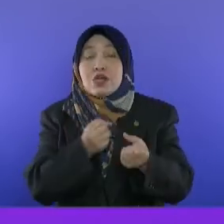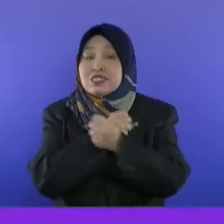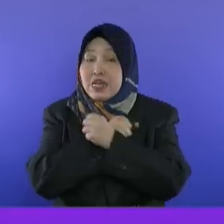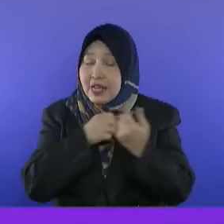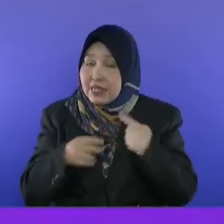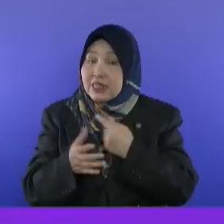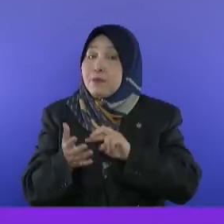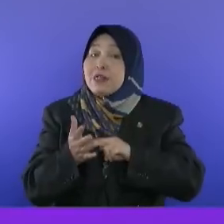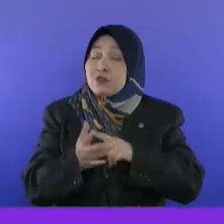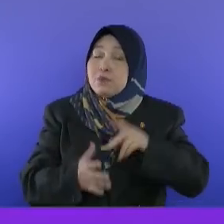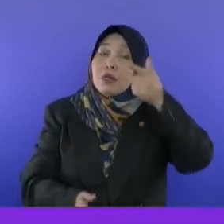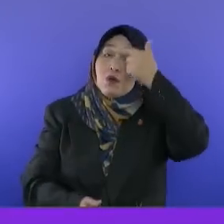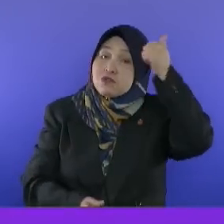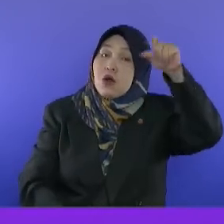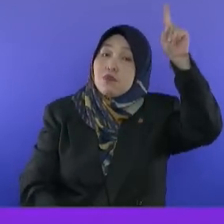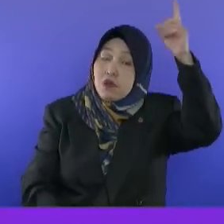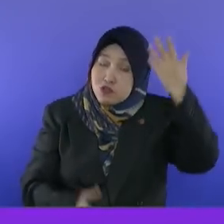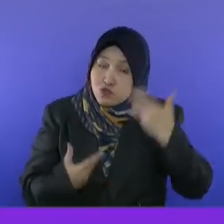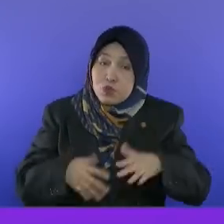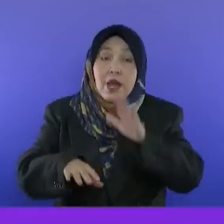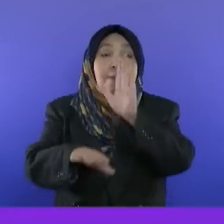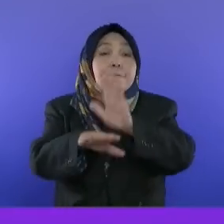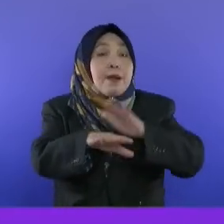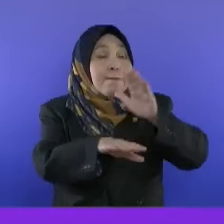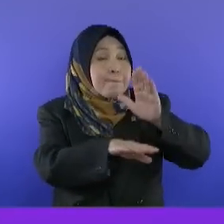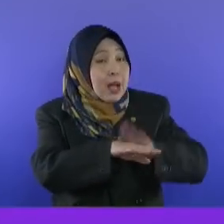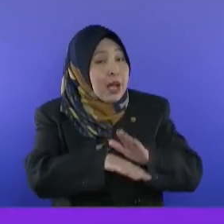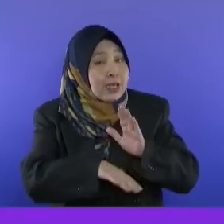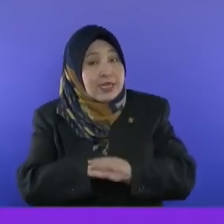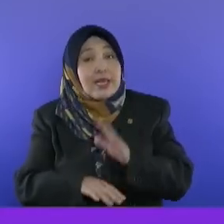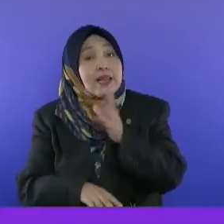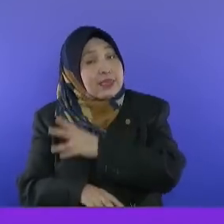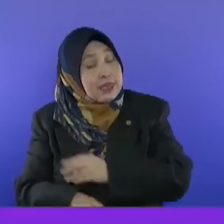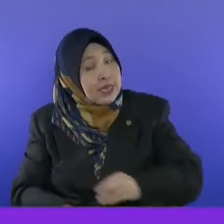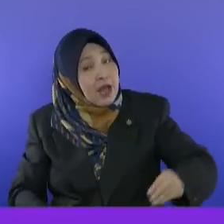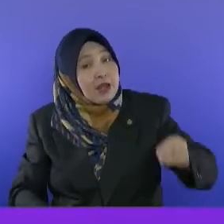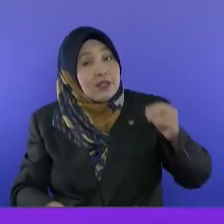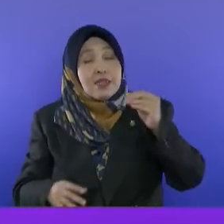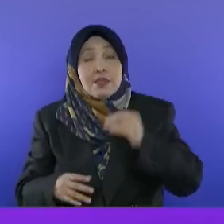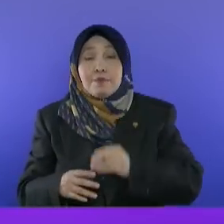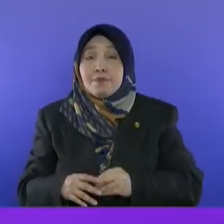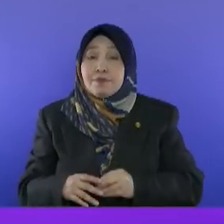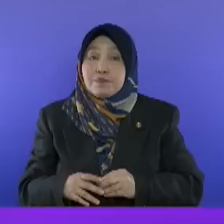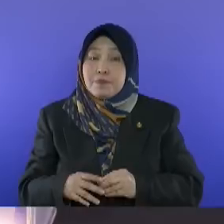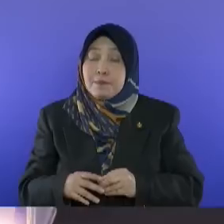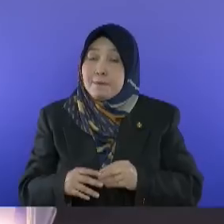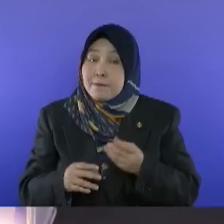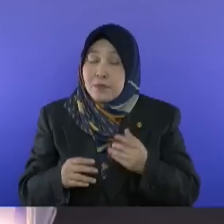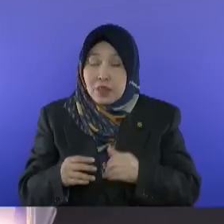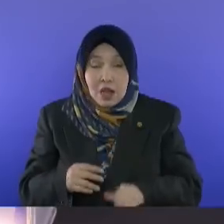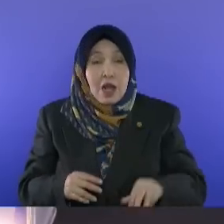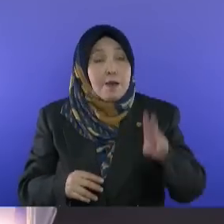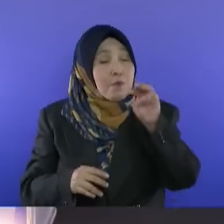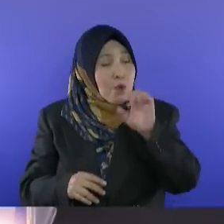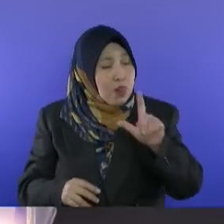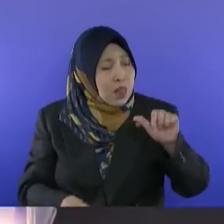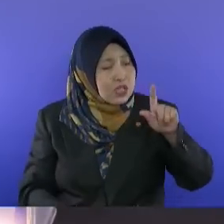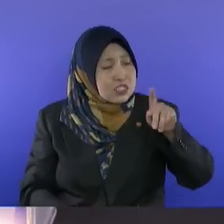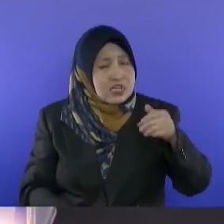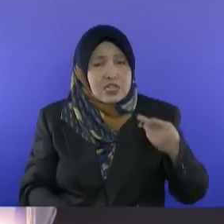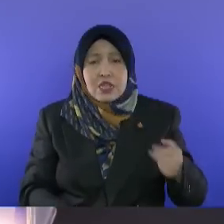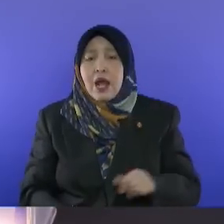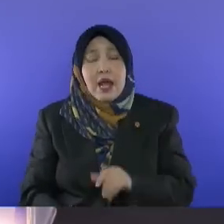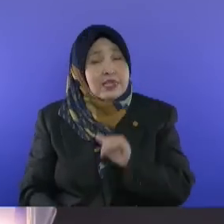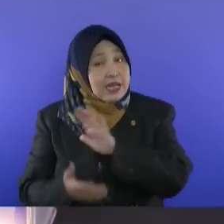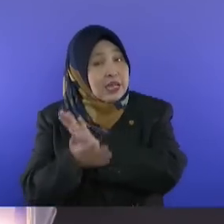karena Allah sudah pun memanggil dan mengistilahnya muhlasin misalnya bukan